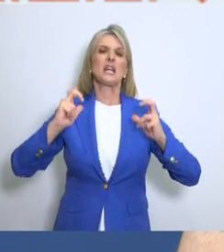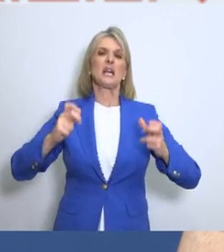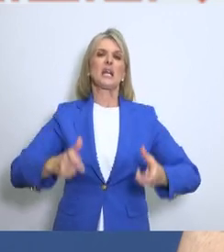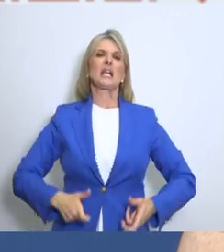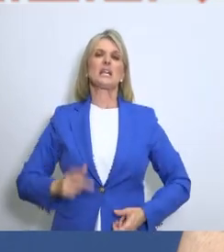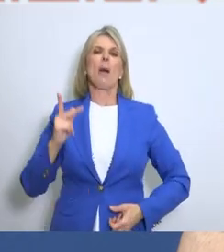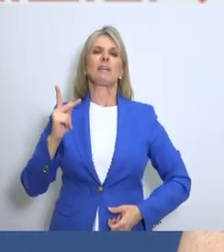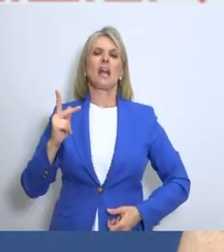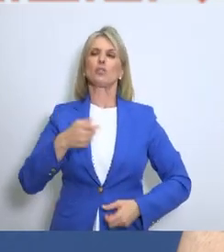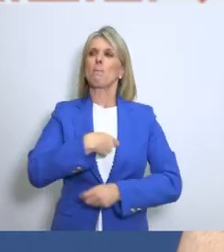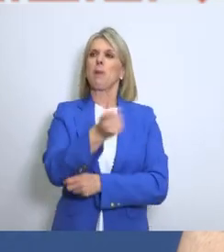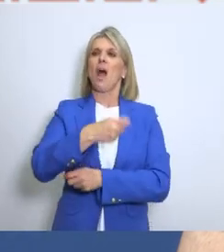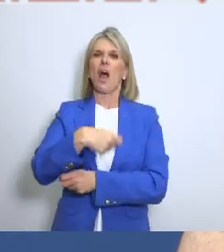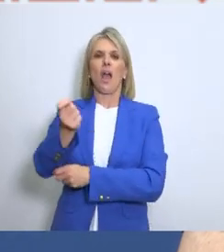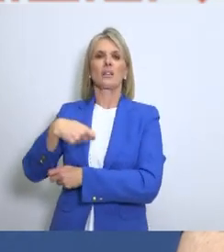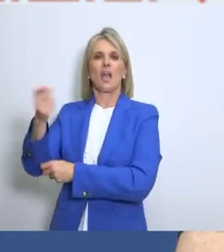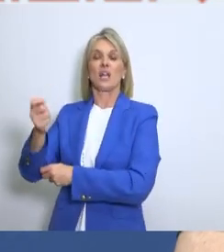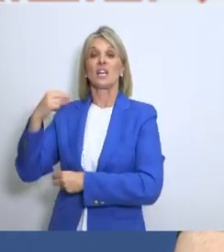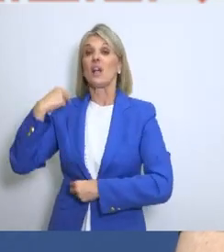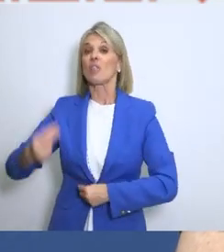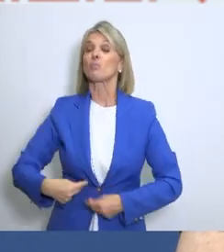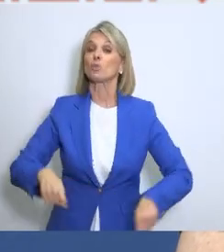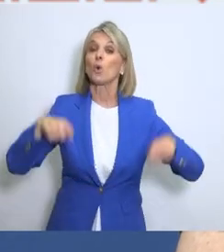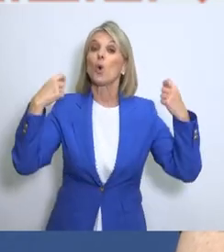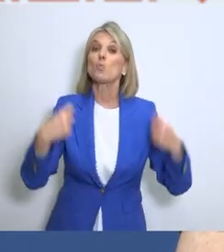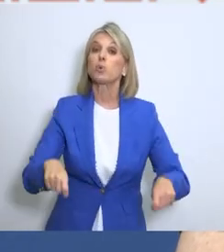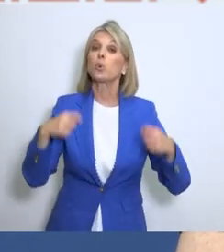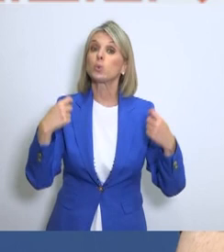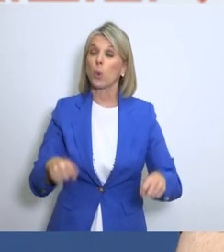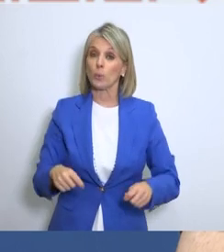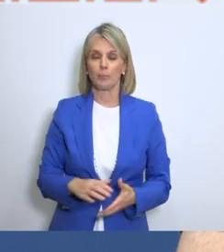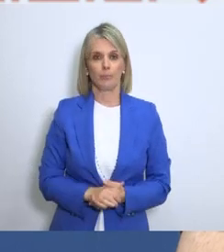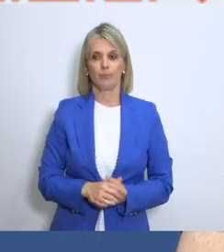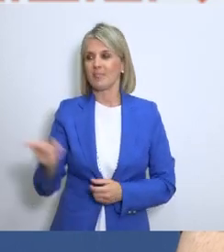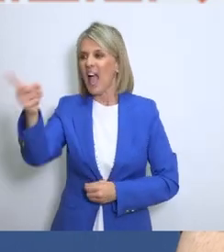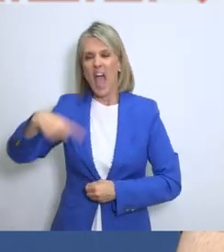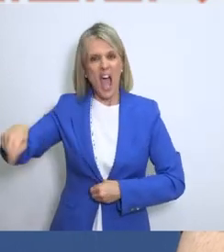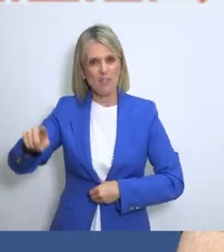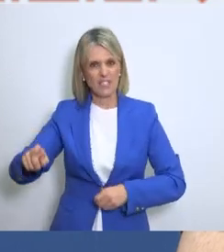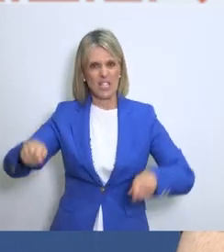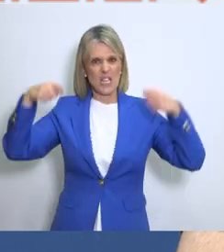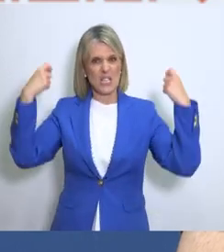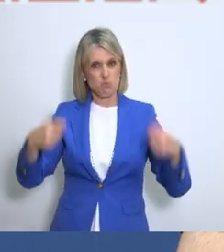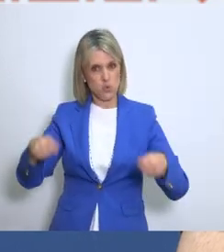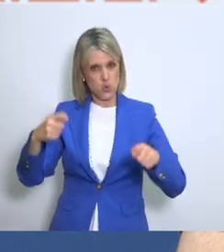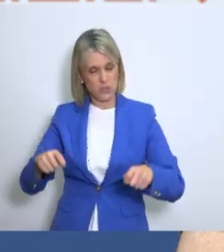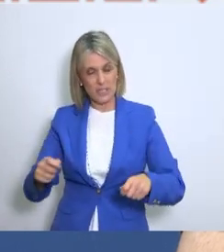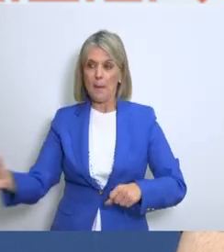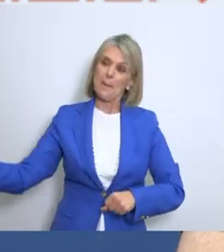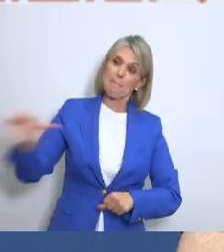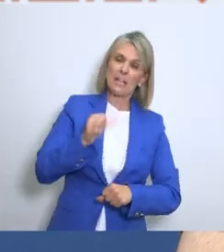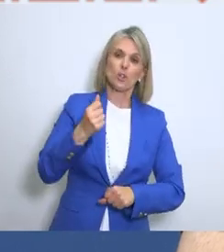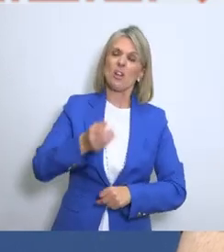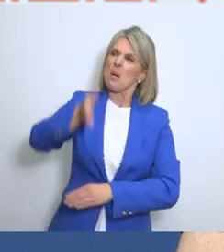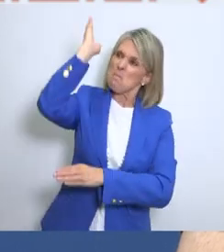επί δεκαετίες το δημόσιο πλούτο. Να πάρουμε τον πλούτο των καπιταλιστών, να επιβάλλουμε άμεση και βαριά